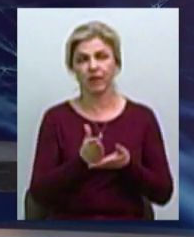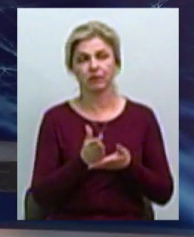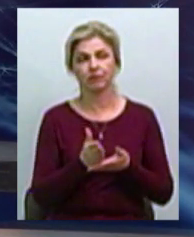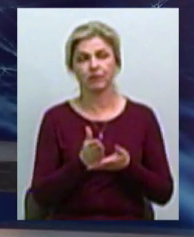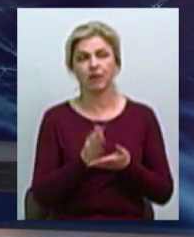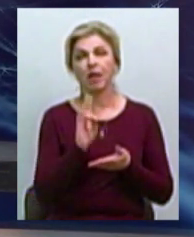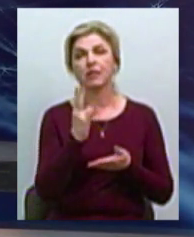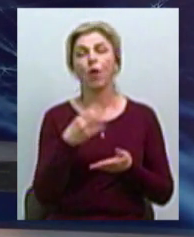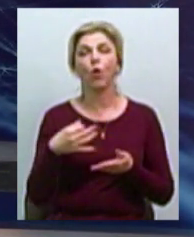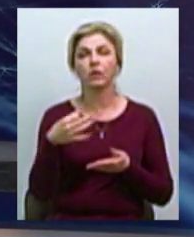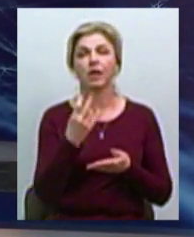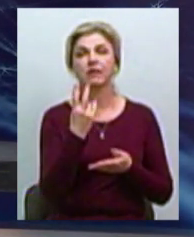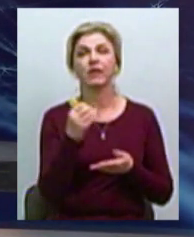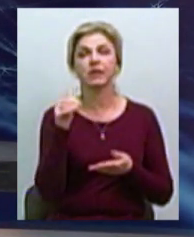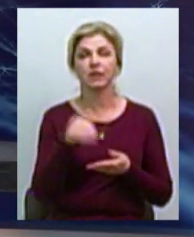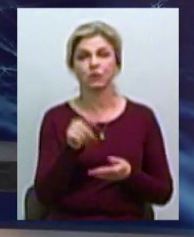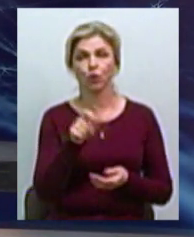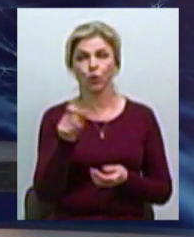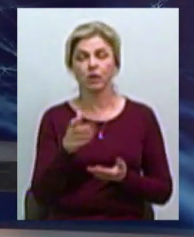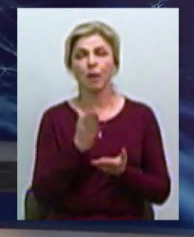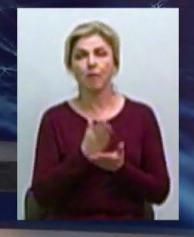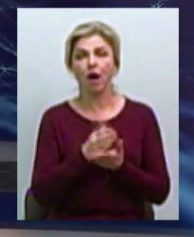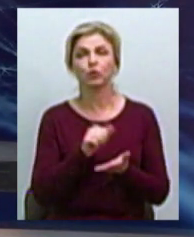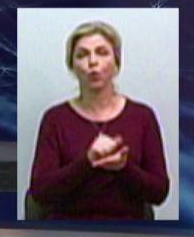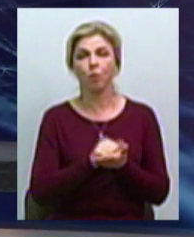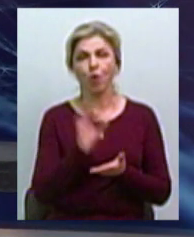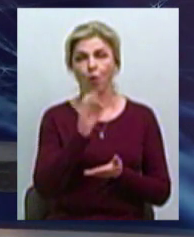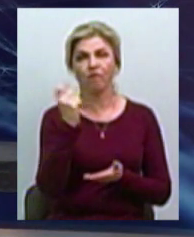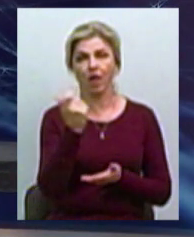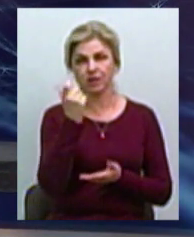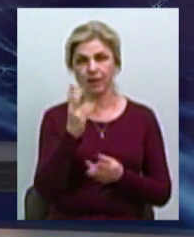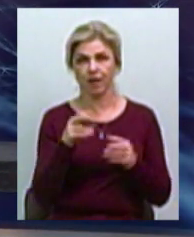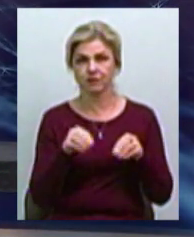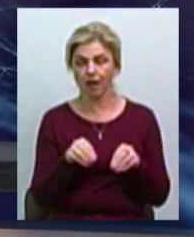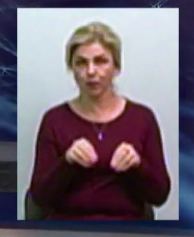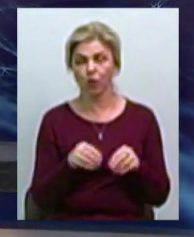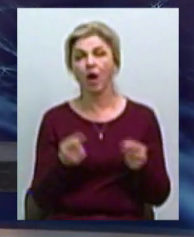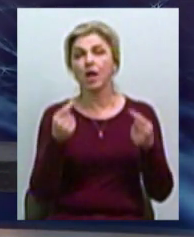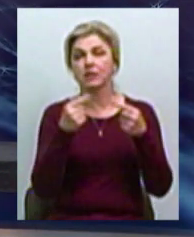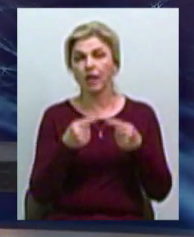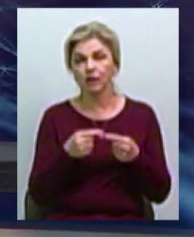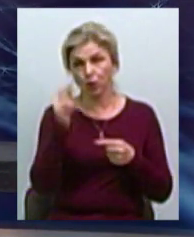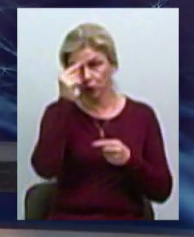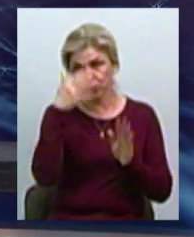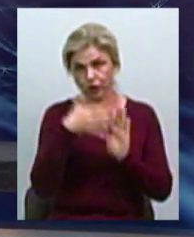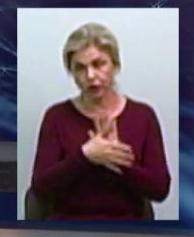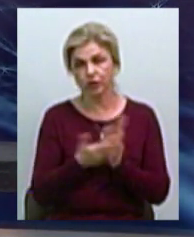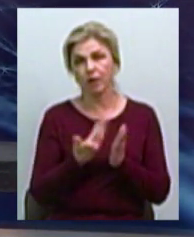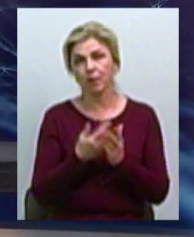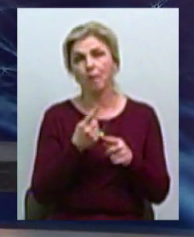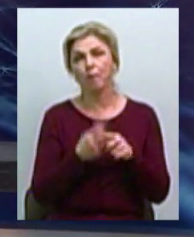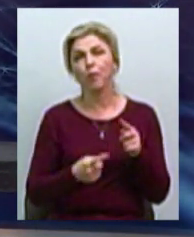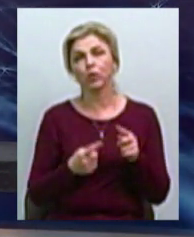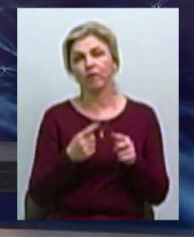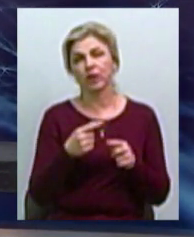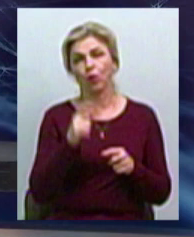на Миколаївщині 200 тисяч осіб мають документи про власність на землю. Згідно досліджень, близько половини